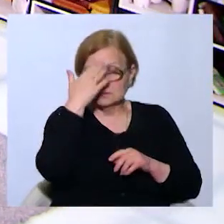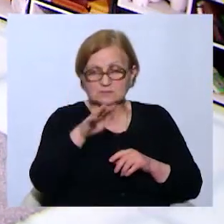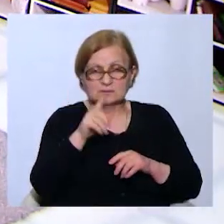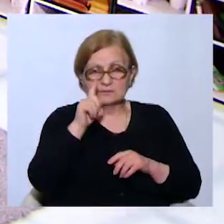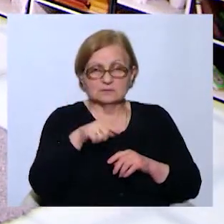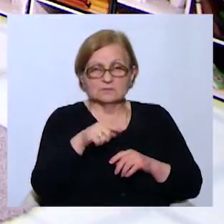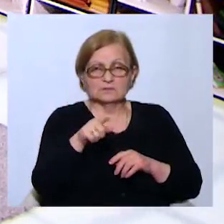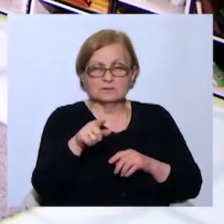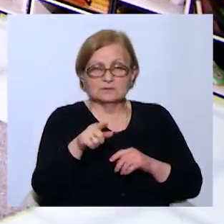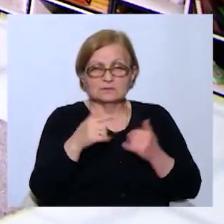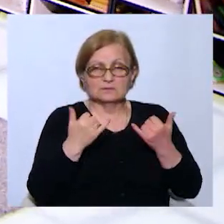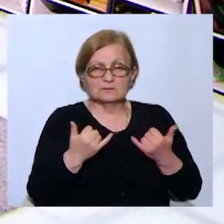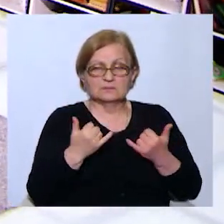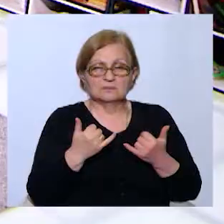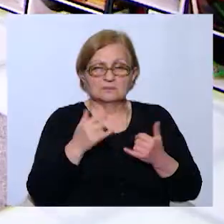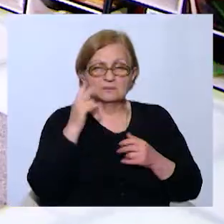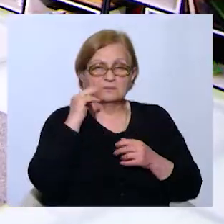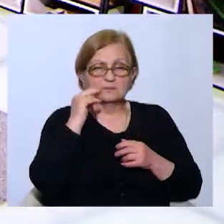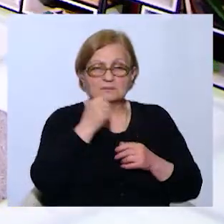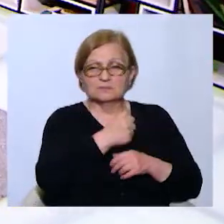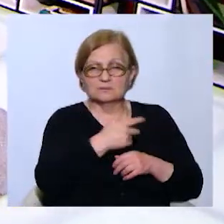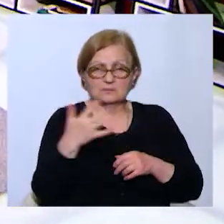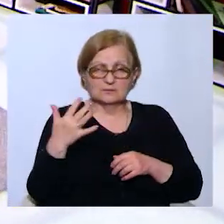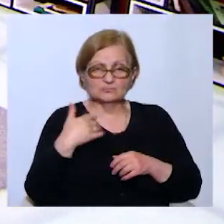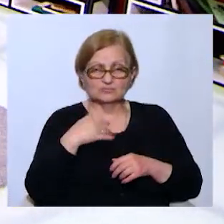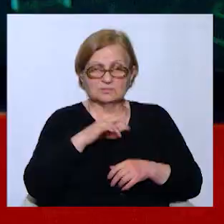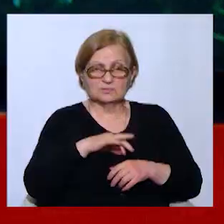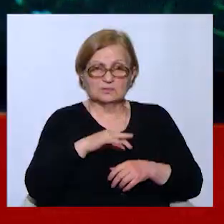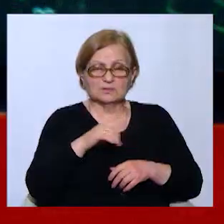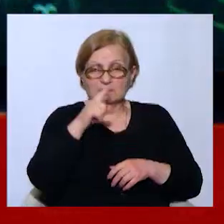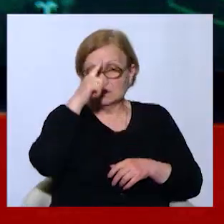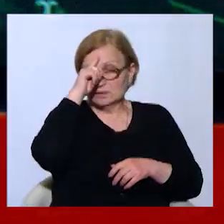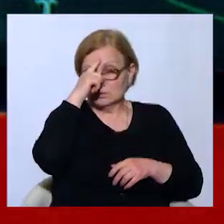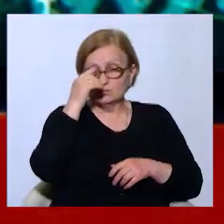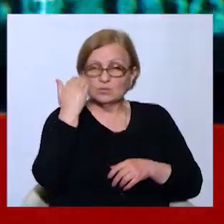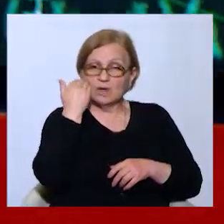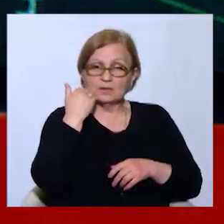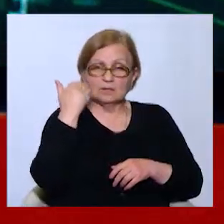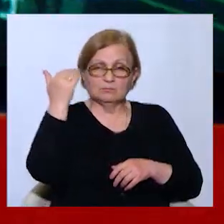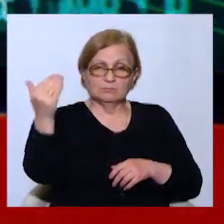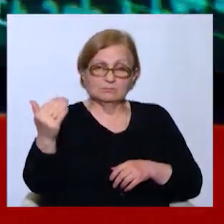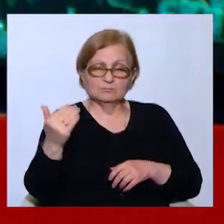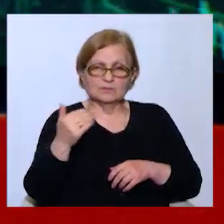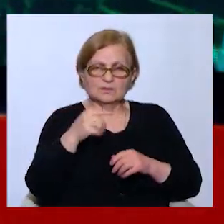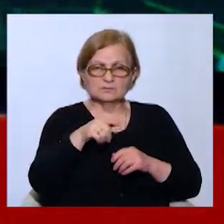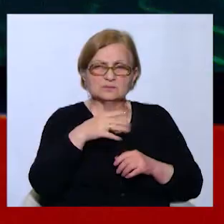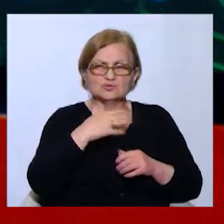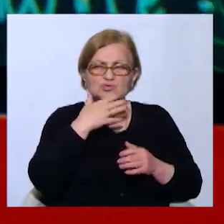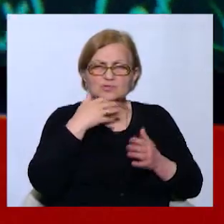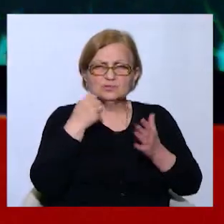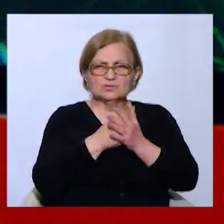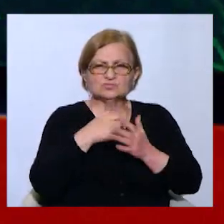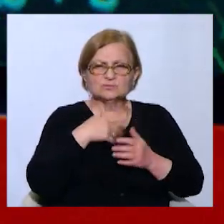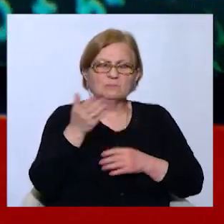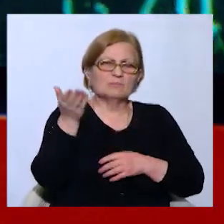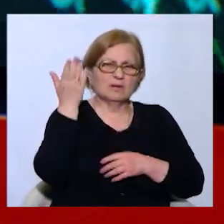ალბათ ისით, რომ ეხლა რა რიცხვთა სისტემა, რომელსაც გამოვიყენებთ, ქვია ინდურ-არაბული. ჩვენი წელთაღრიცხვის პირველიდან